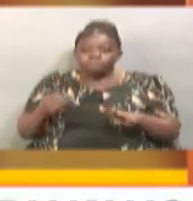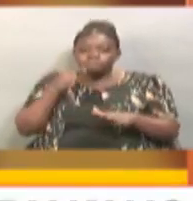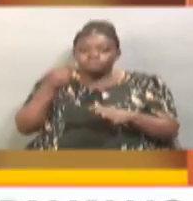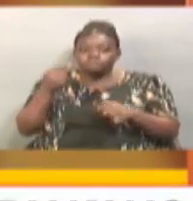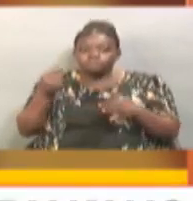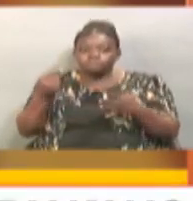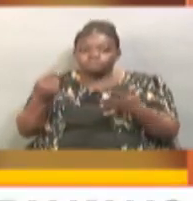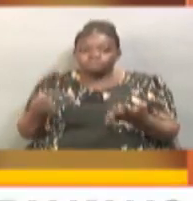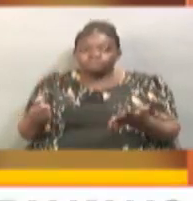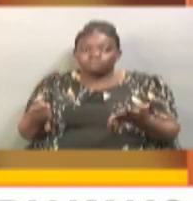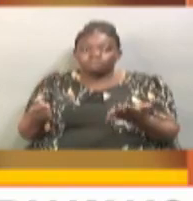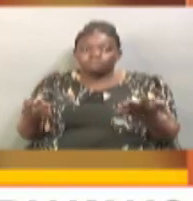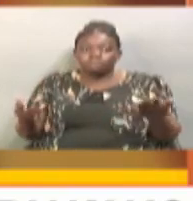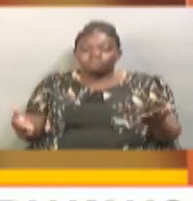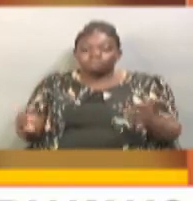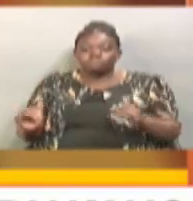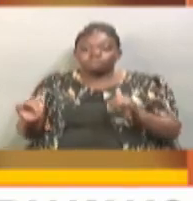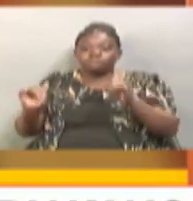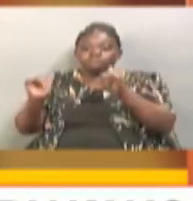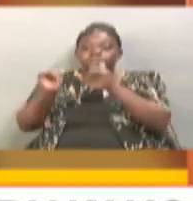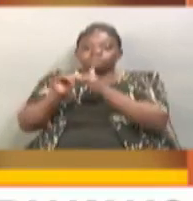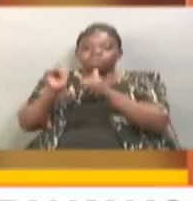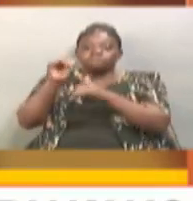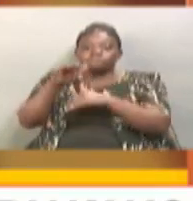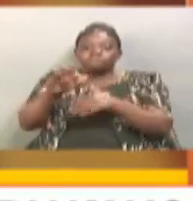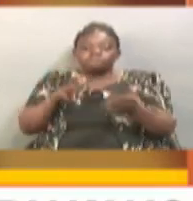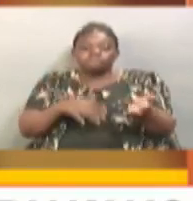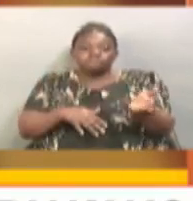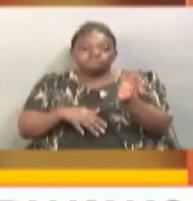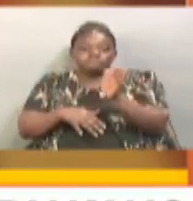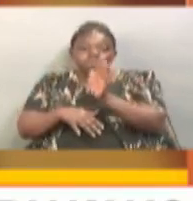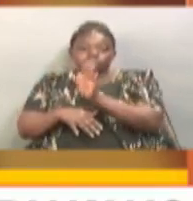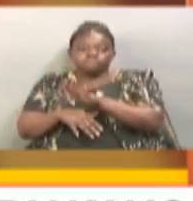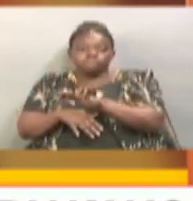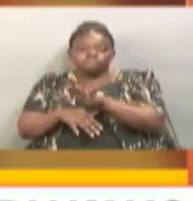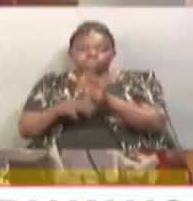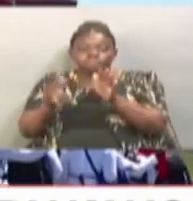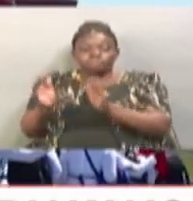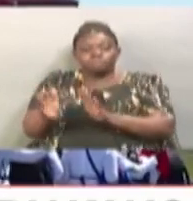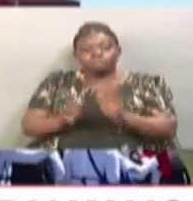abanaabeeyanjudde bonna nga bali mu nkambi eyo bajja kukomezebwawo ku